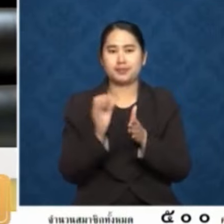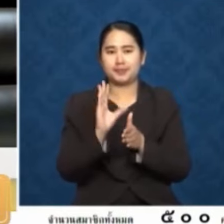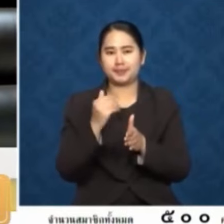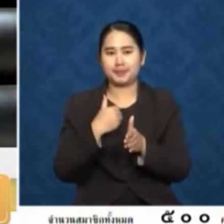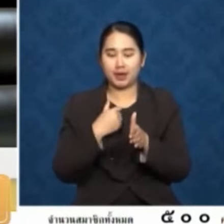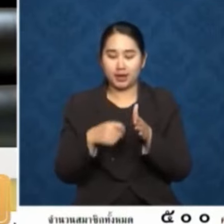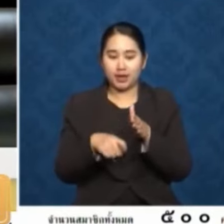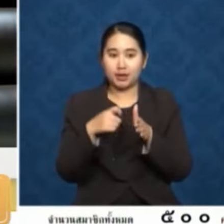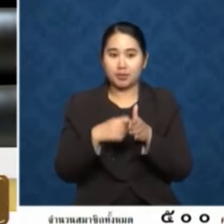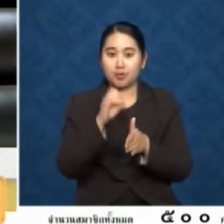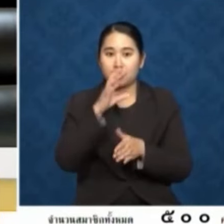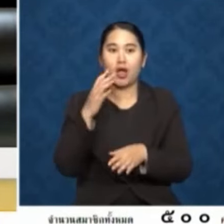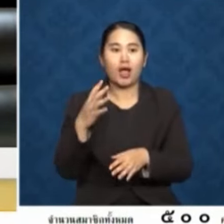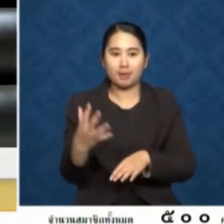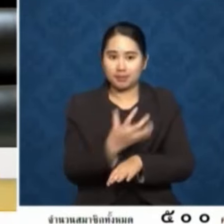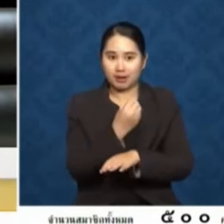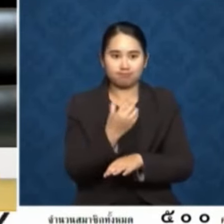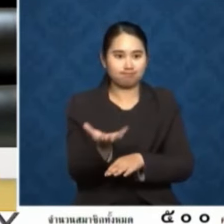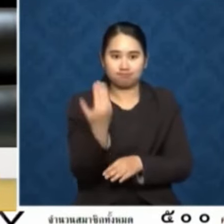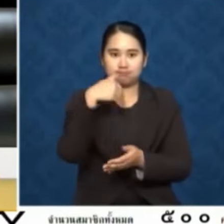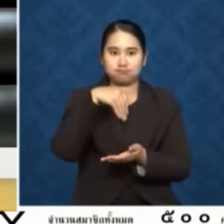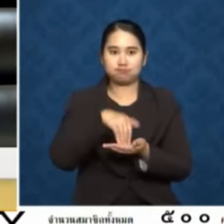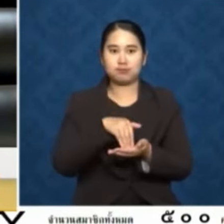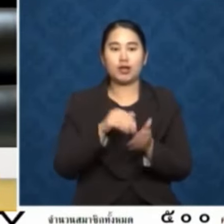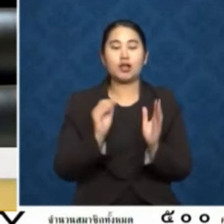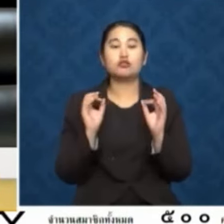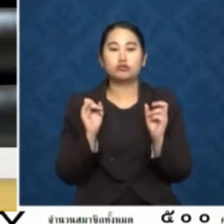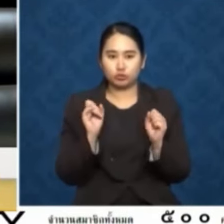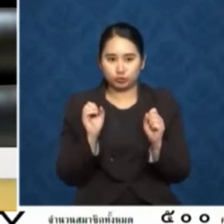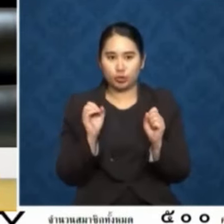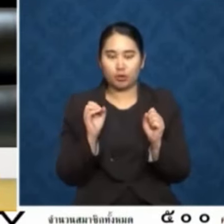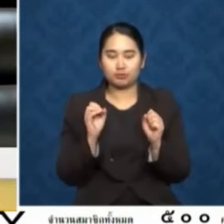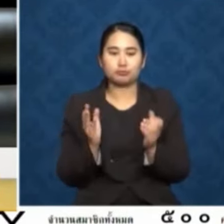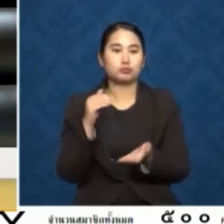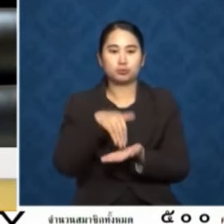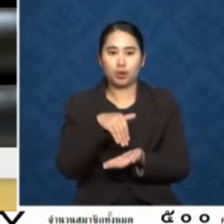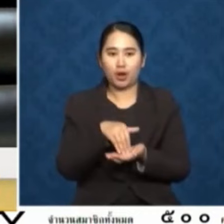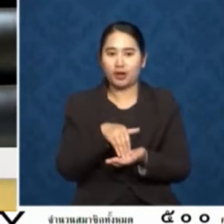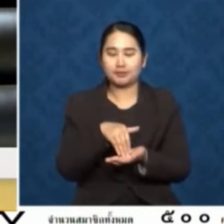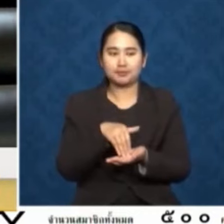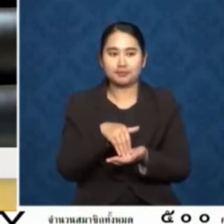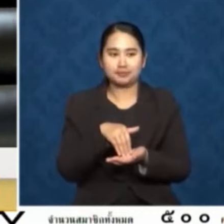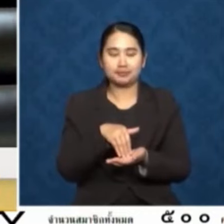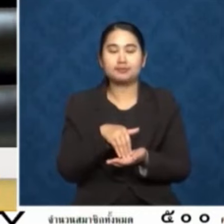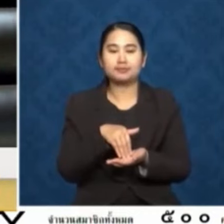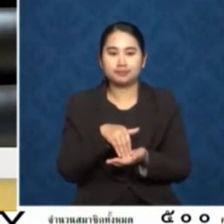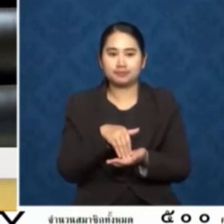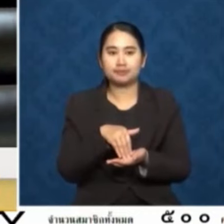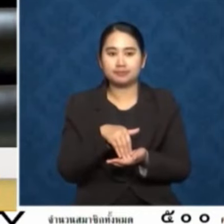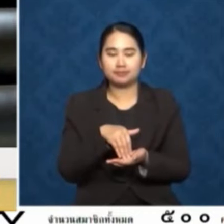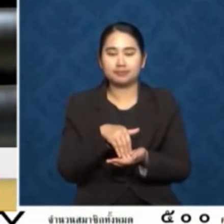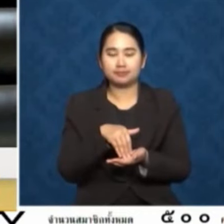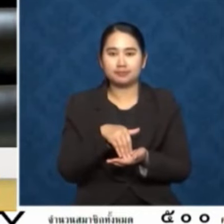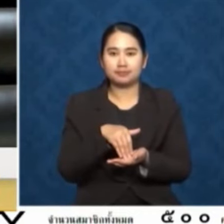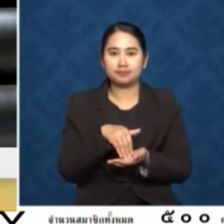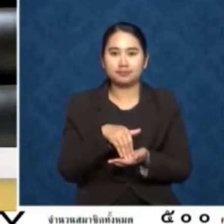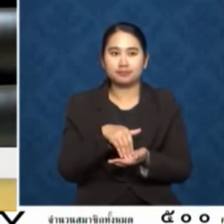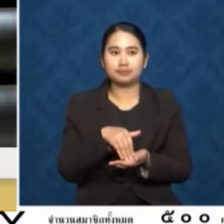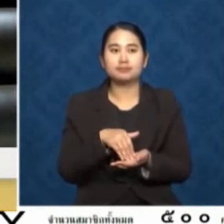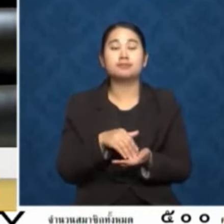ที่รวบอำนาจการสอบต่างๆมาที่ส่วนกลางท่านประธ